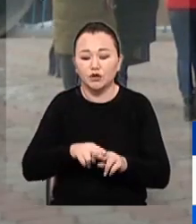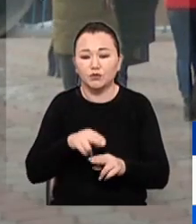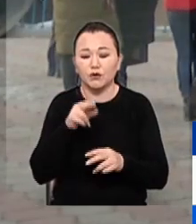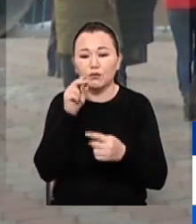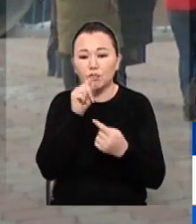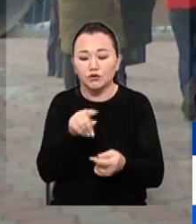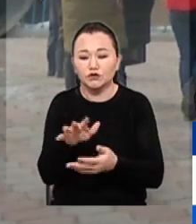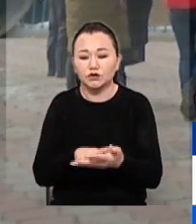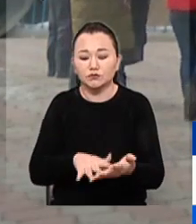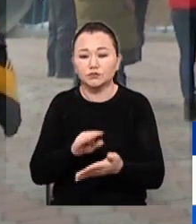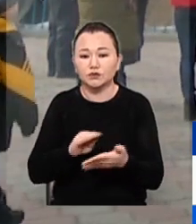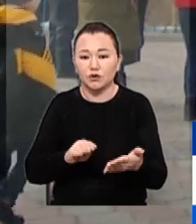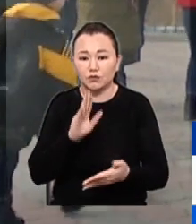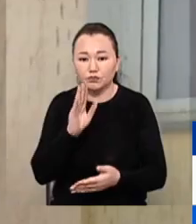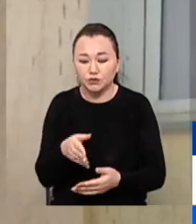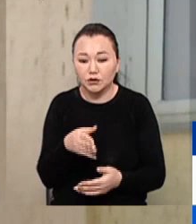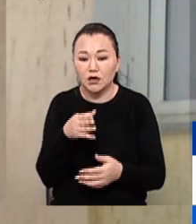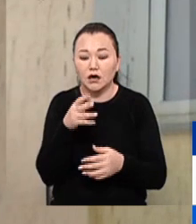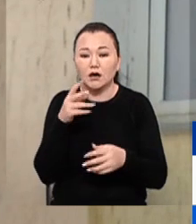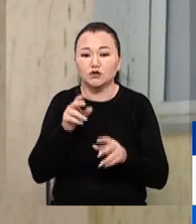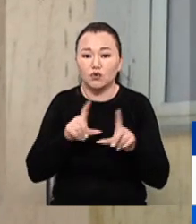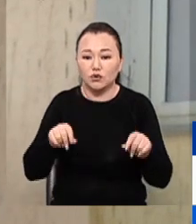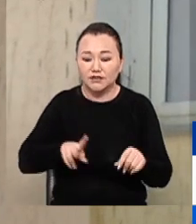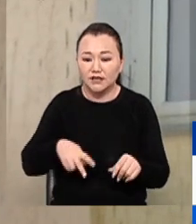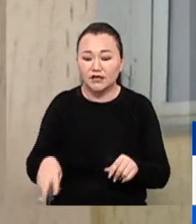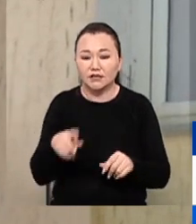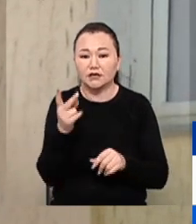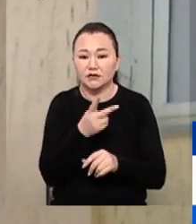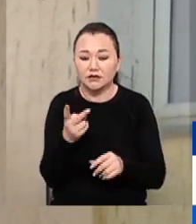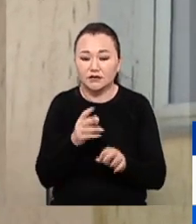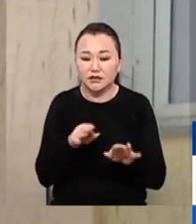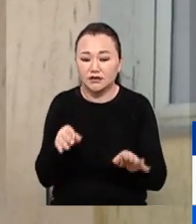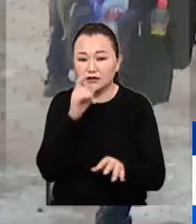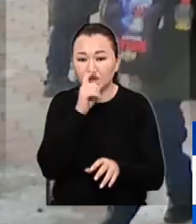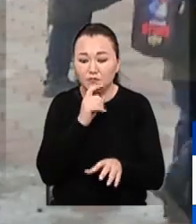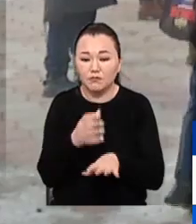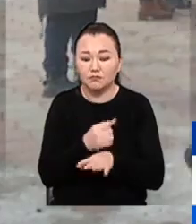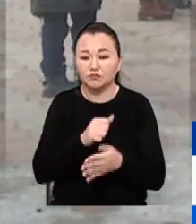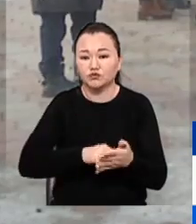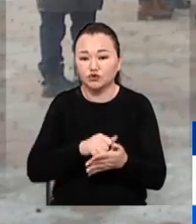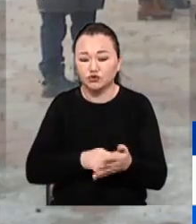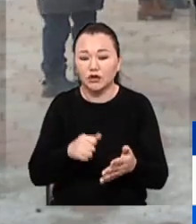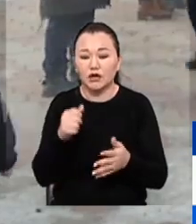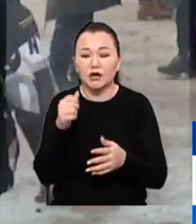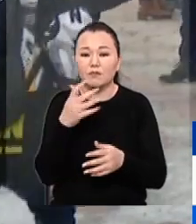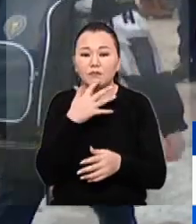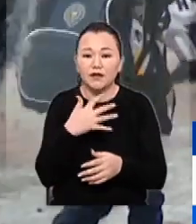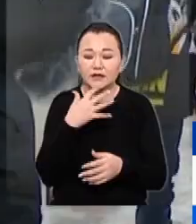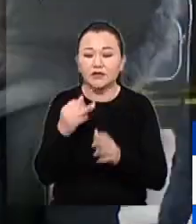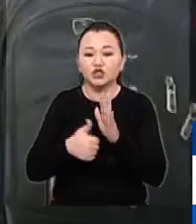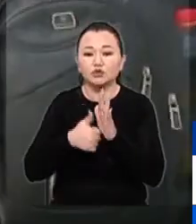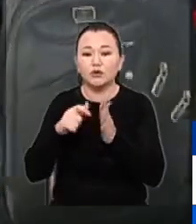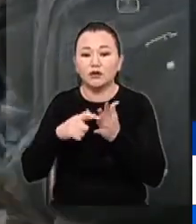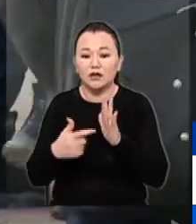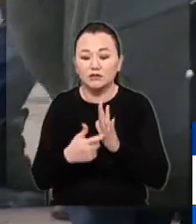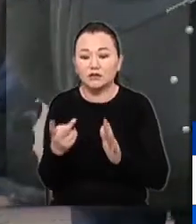ары жазамыз деп бет бақтырмапты. Ал мектеп директоры егеске екі бала арасындағы түсініспеушілік себеп болды деп отыр. Яғни 5-ші және 6-ші